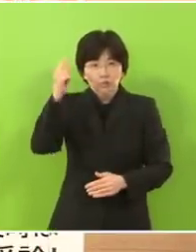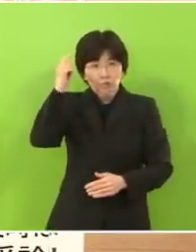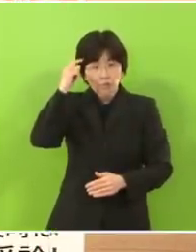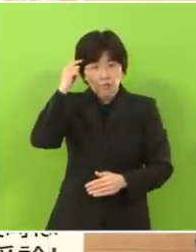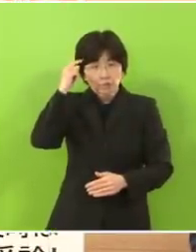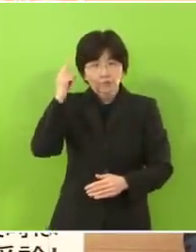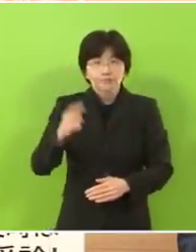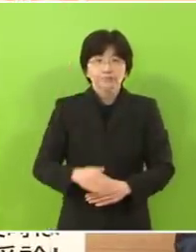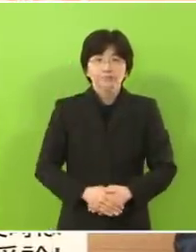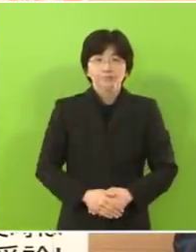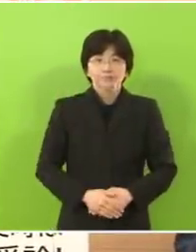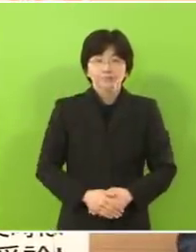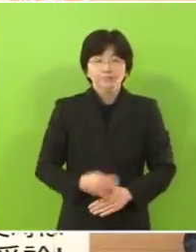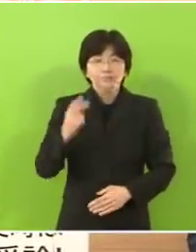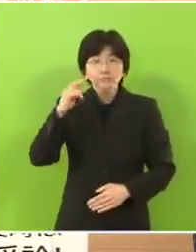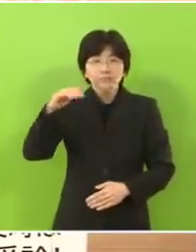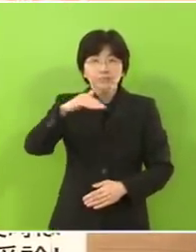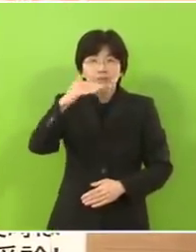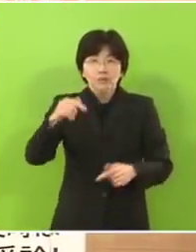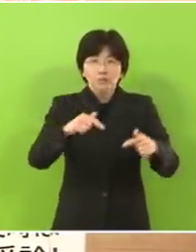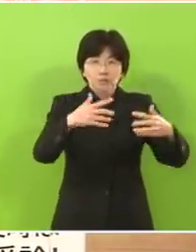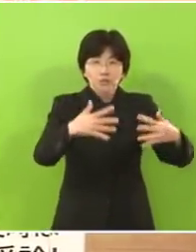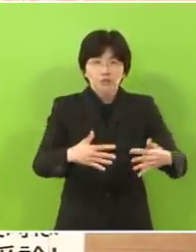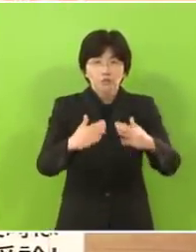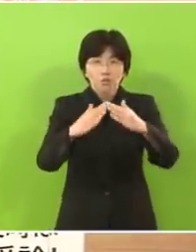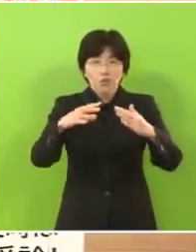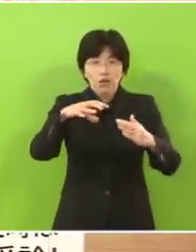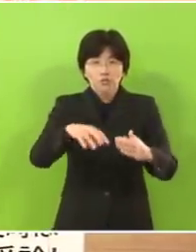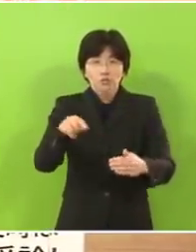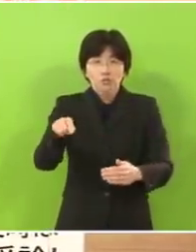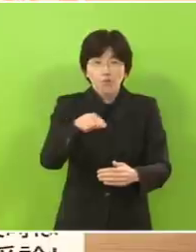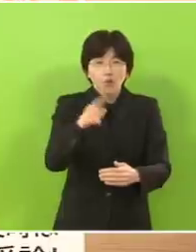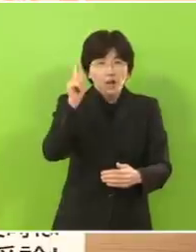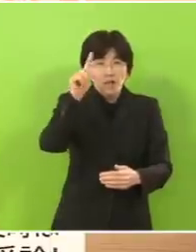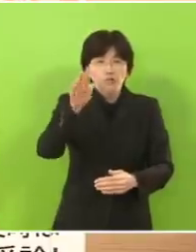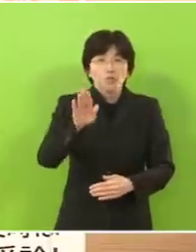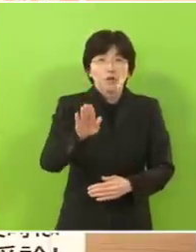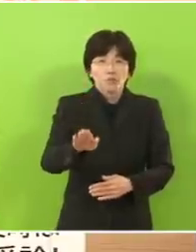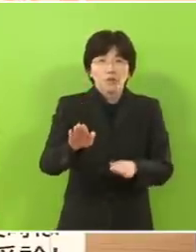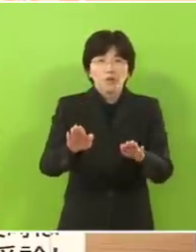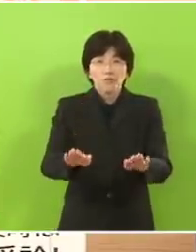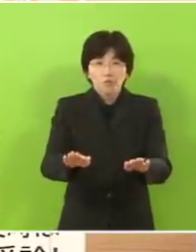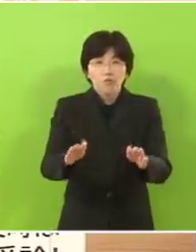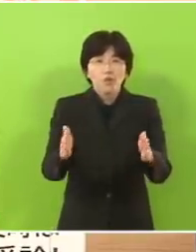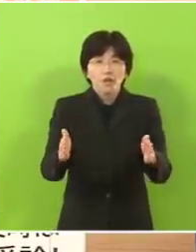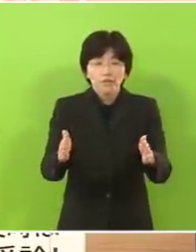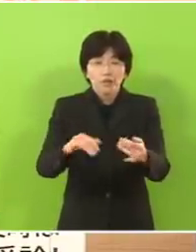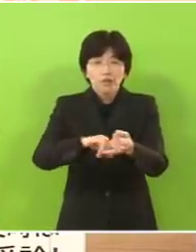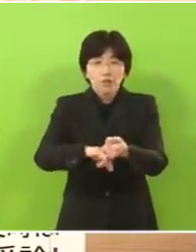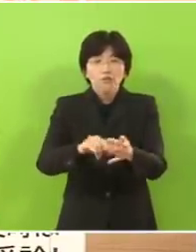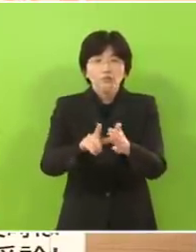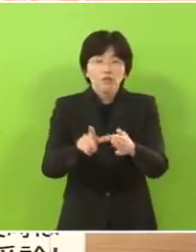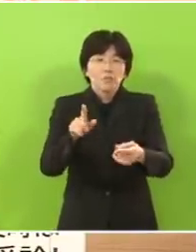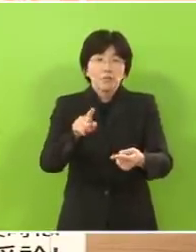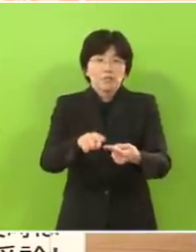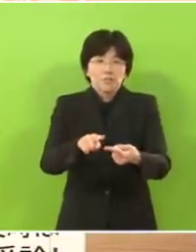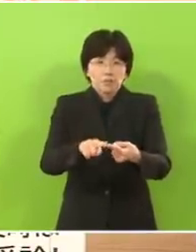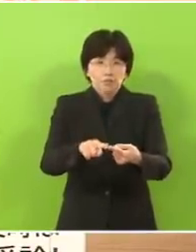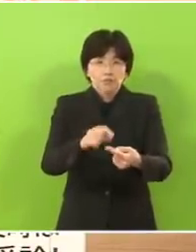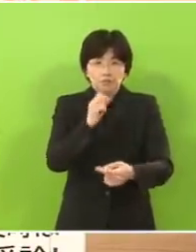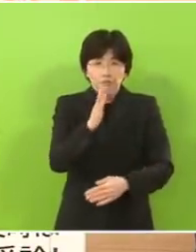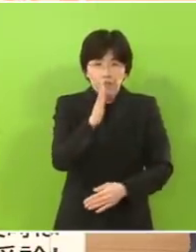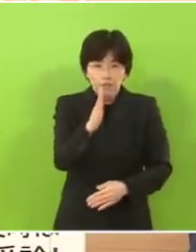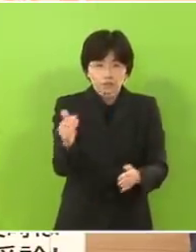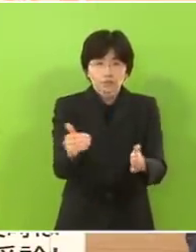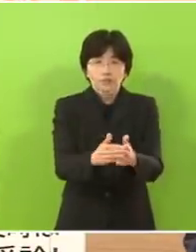ふうに思います松山最上の会場も明日もございますので本日中に予約すれば間に合いますのでよろしくお願い